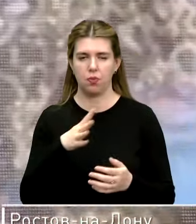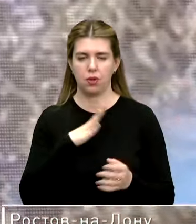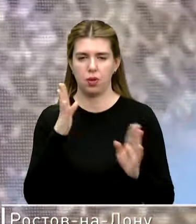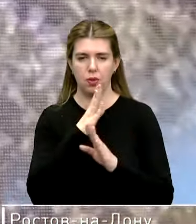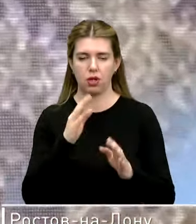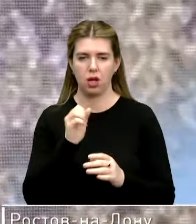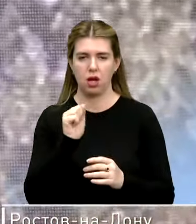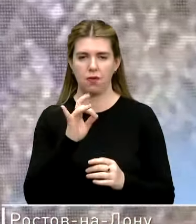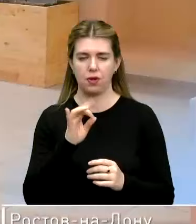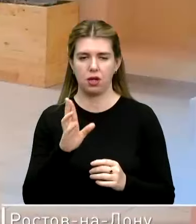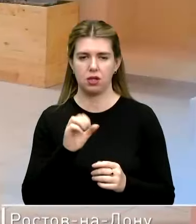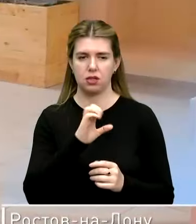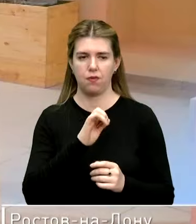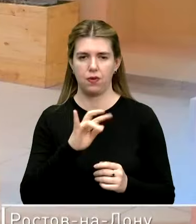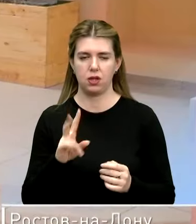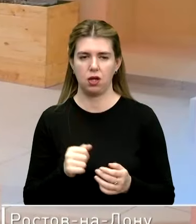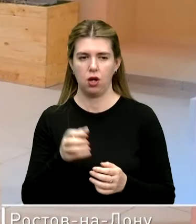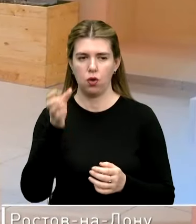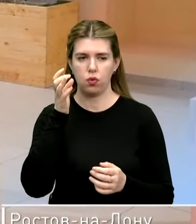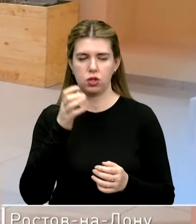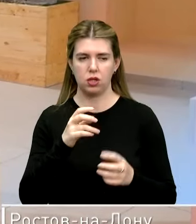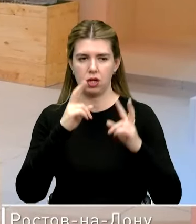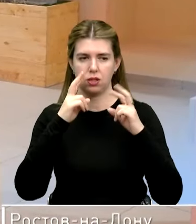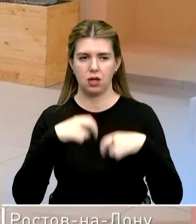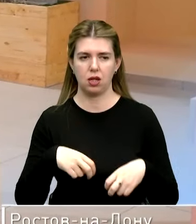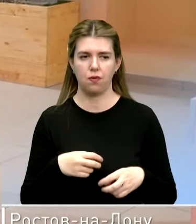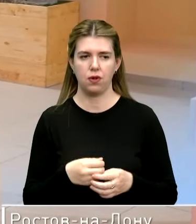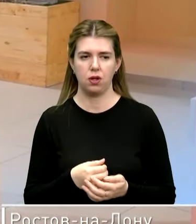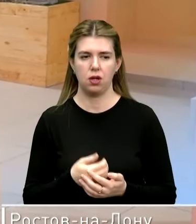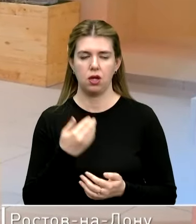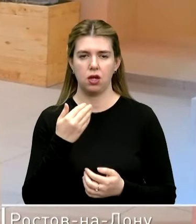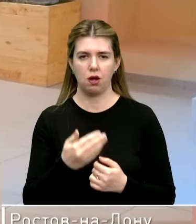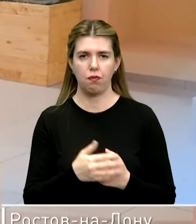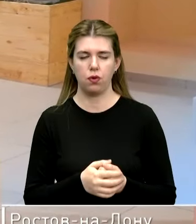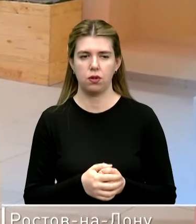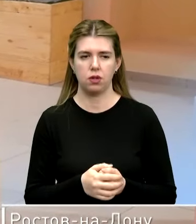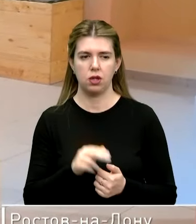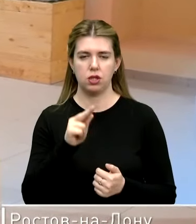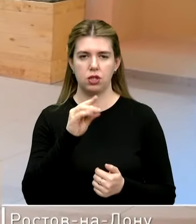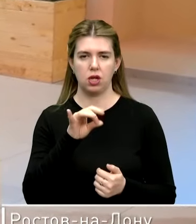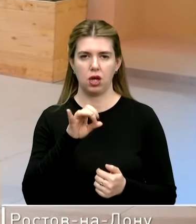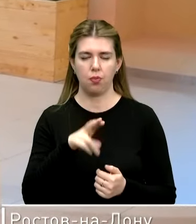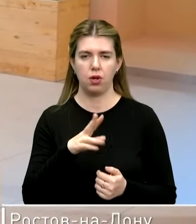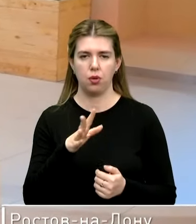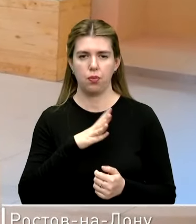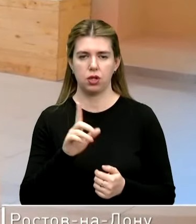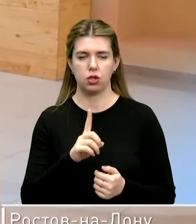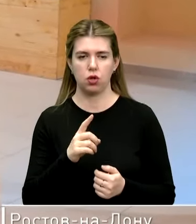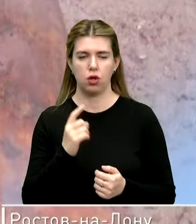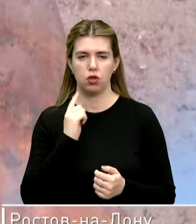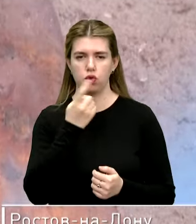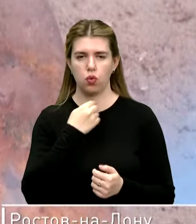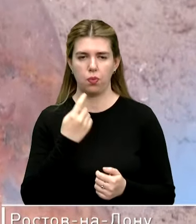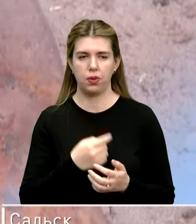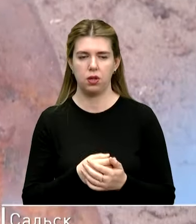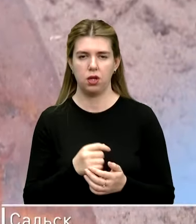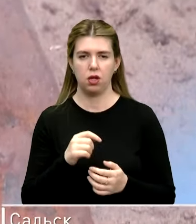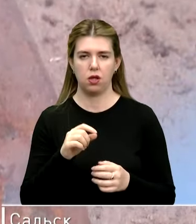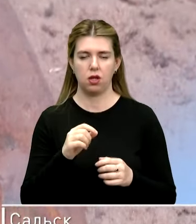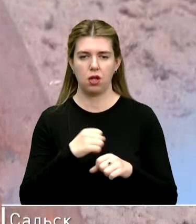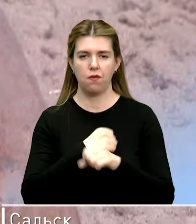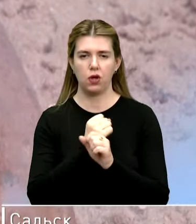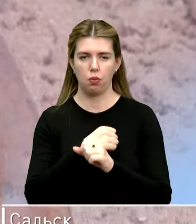климат африканской саванны. Когда ученые исследовали его череп, то оказалось, что зубы алютенского